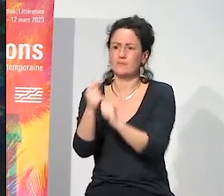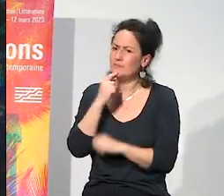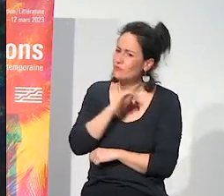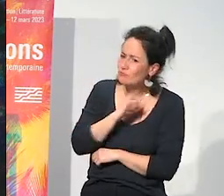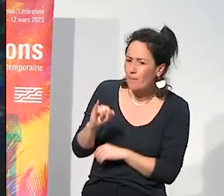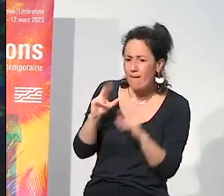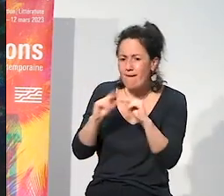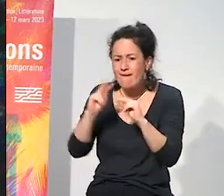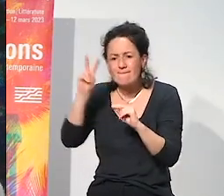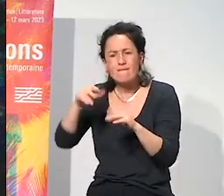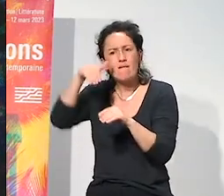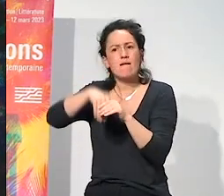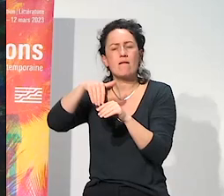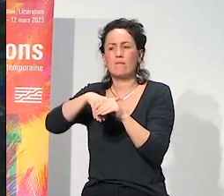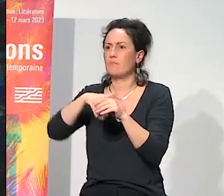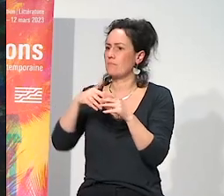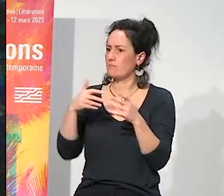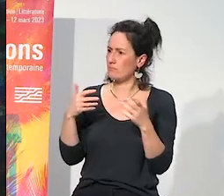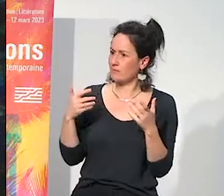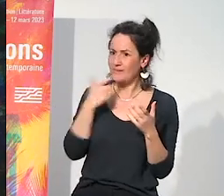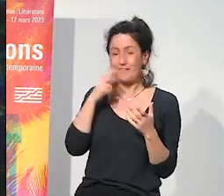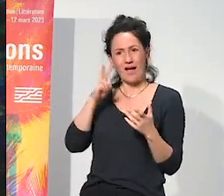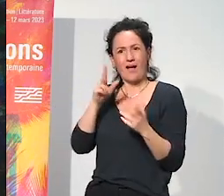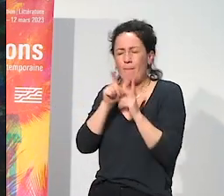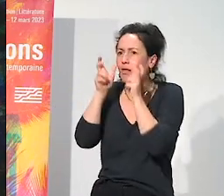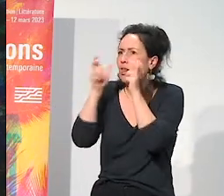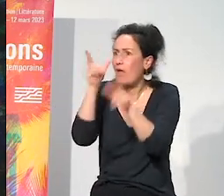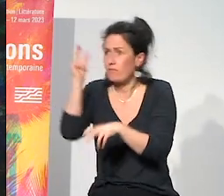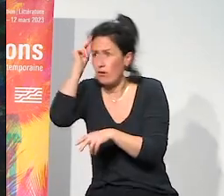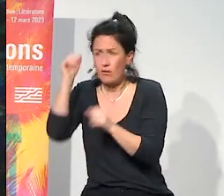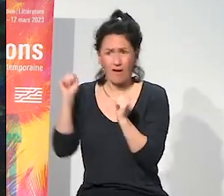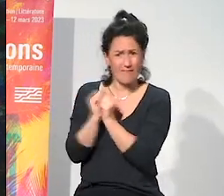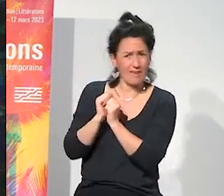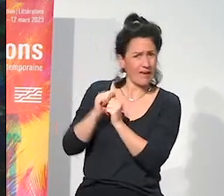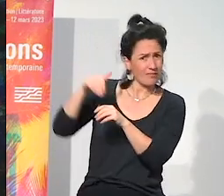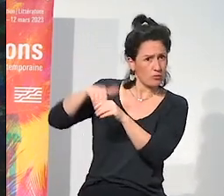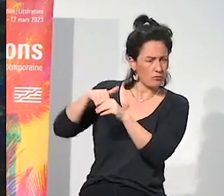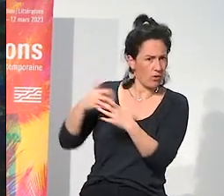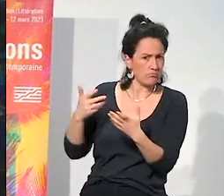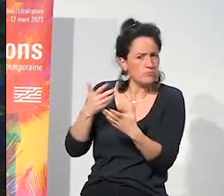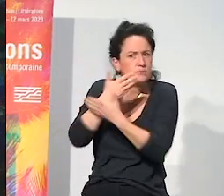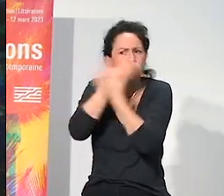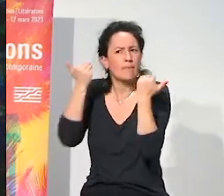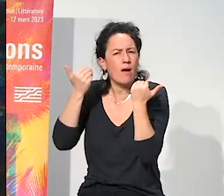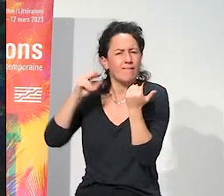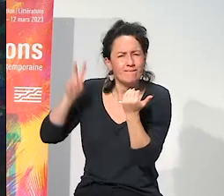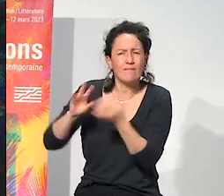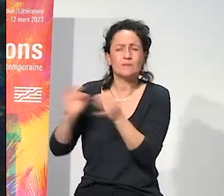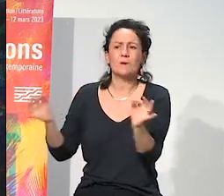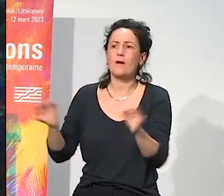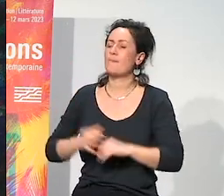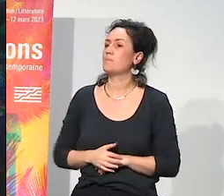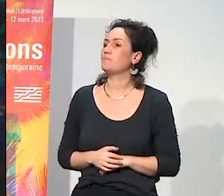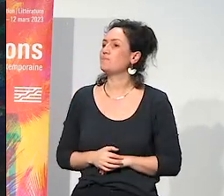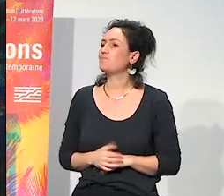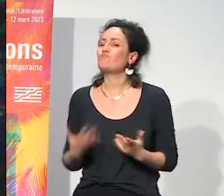jamais, en l'aimant, on ne sait pas ce qu'on aime. On ne sait pas pourquoi elle est tellement aimée. Alors,